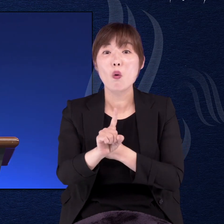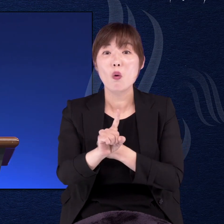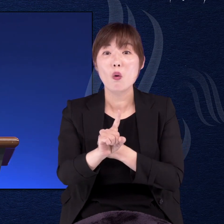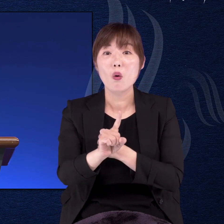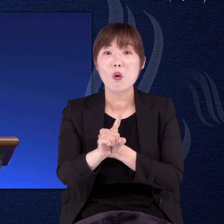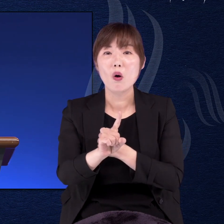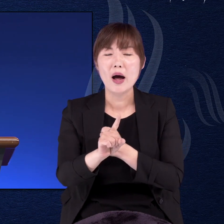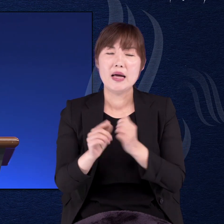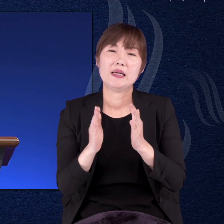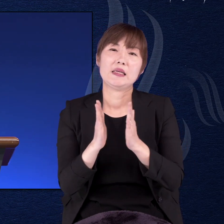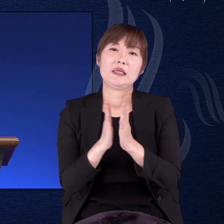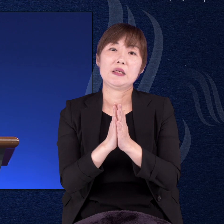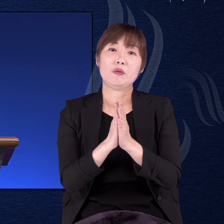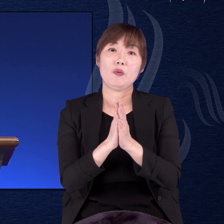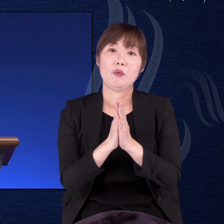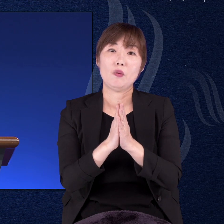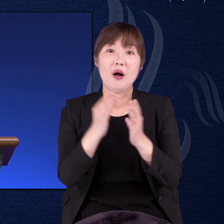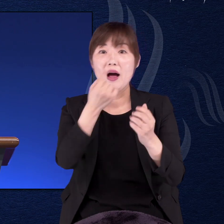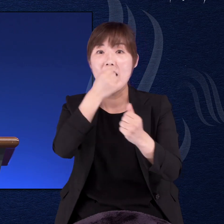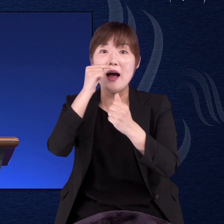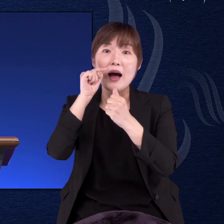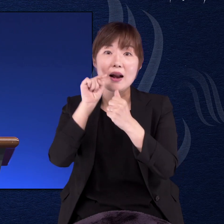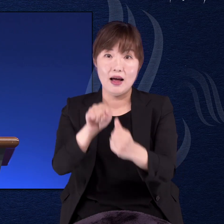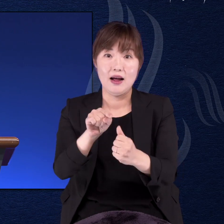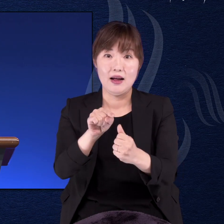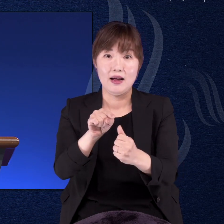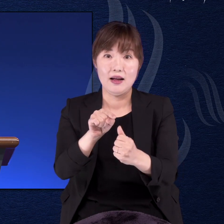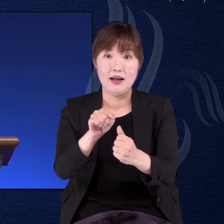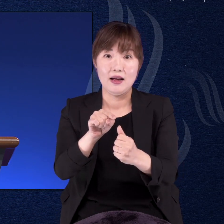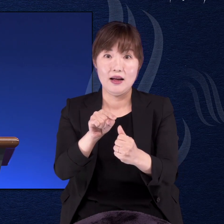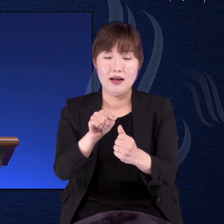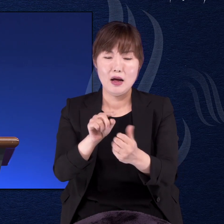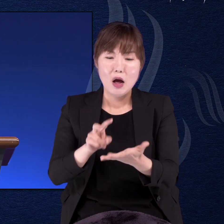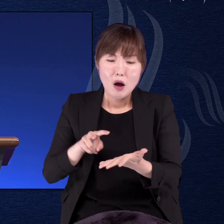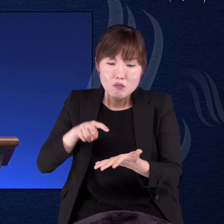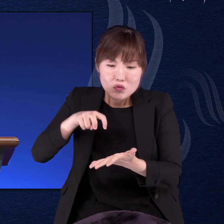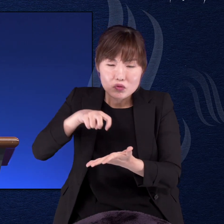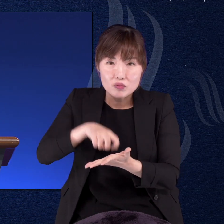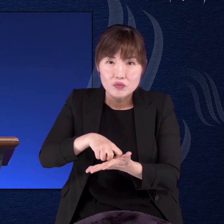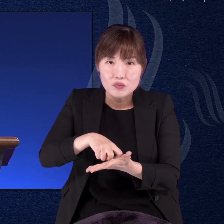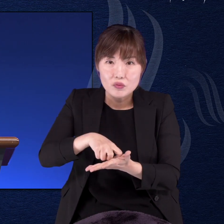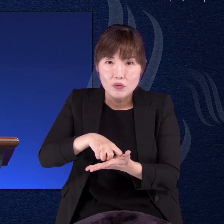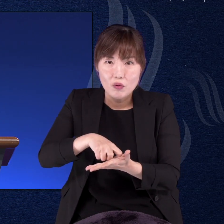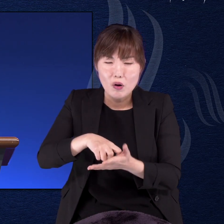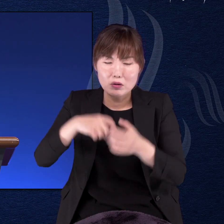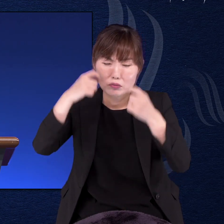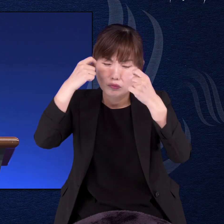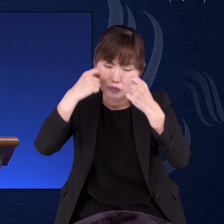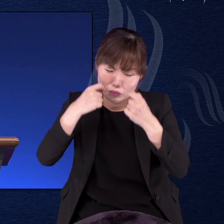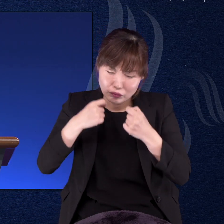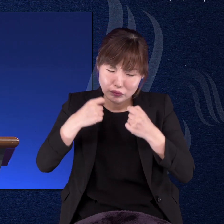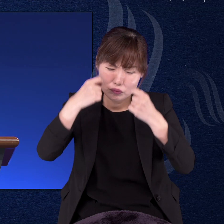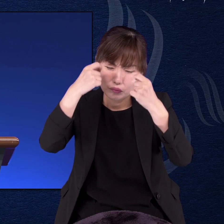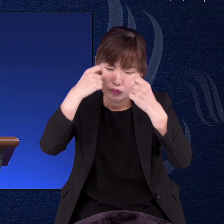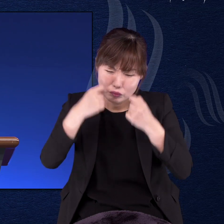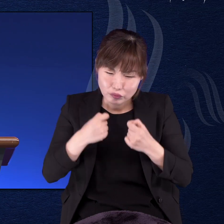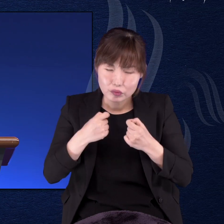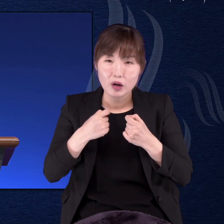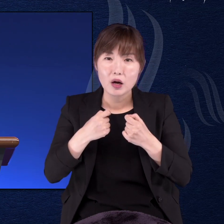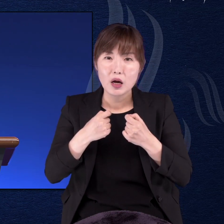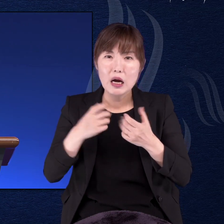네가 이 아이를 위해서 무릎 꿇고 눈물로 기도할 한 사람이란다, 너야,